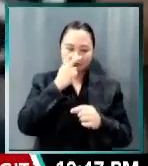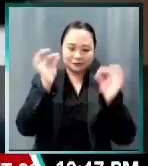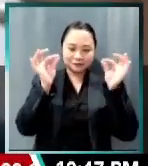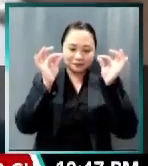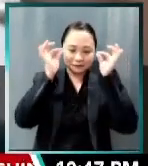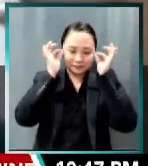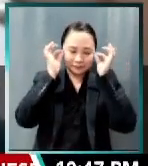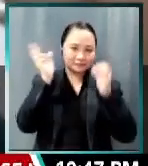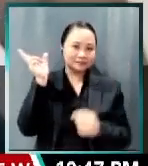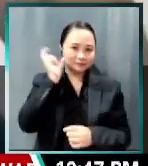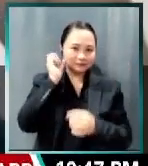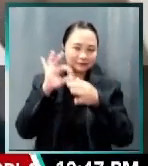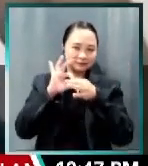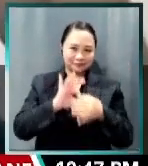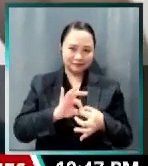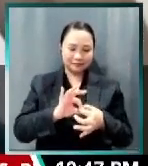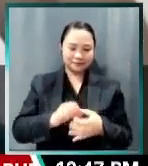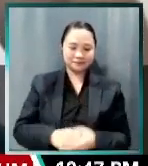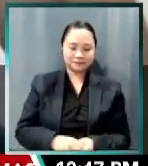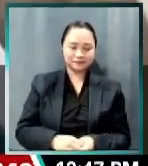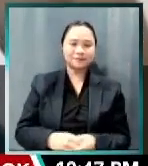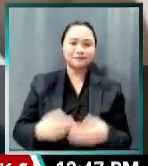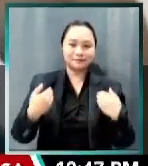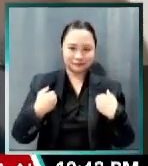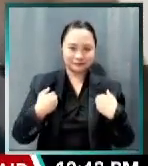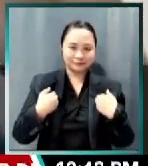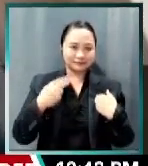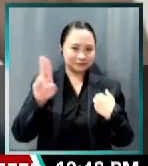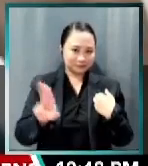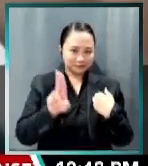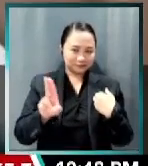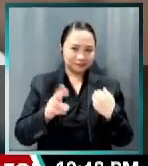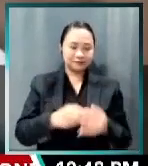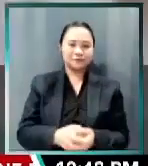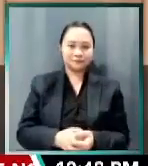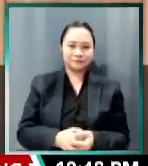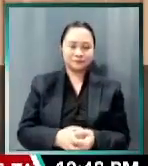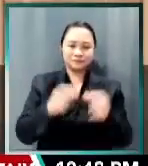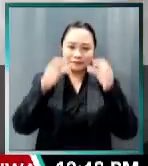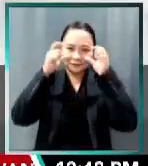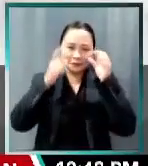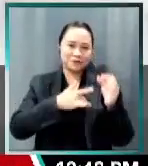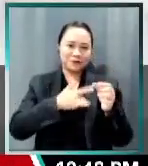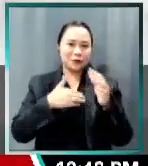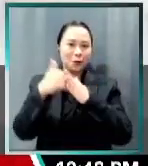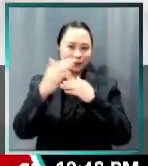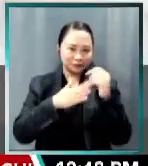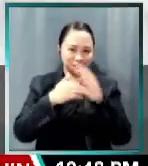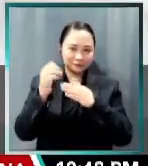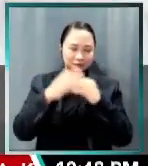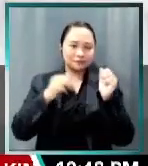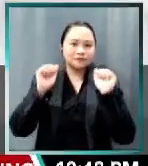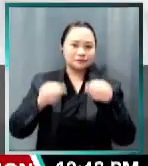Pag sinusuot ni user, mas even yung weight distribution ng glasses, mas comfortable. Kaya nitong iproseso ang mga